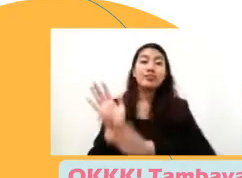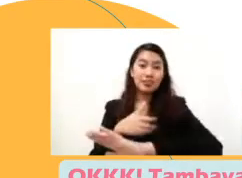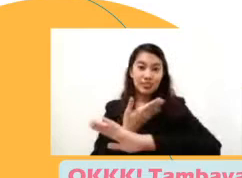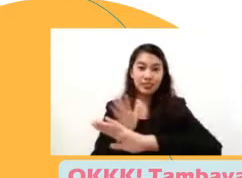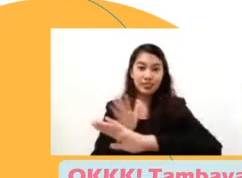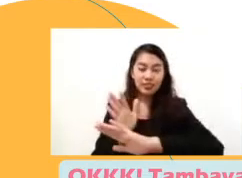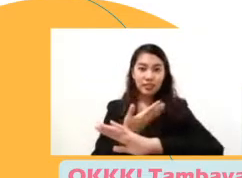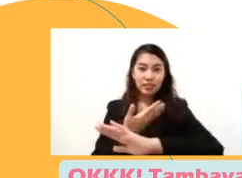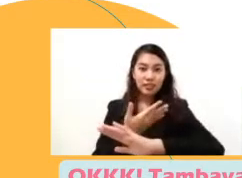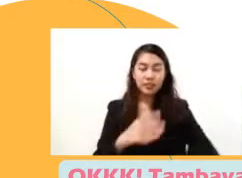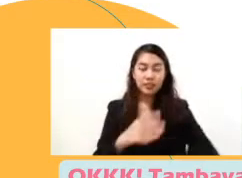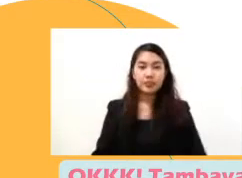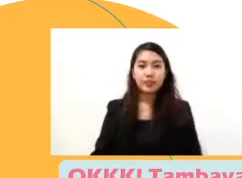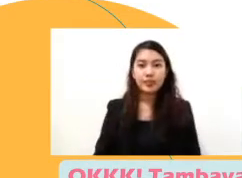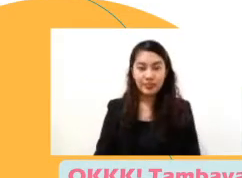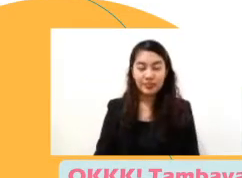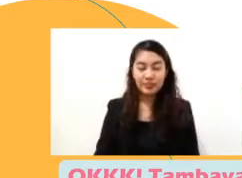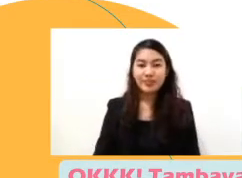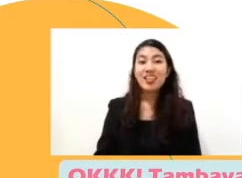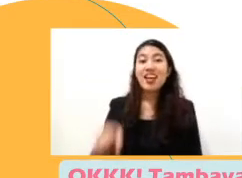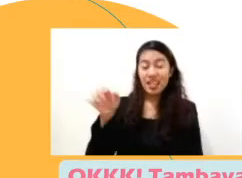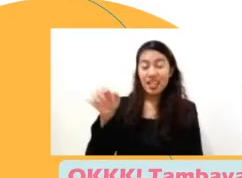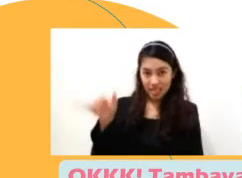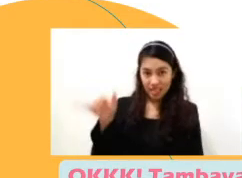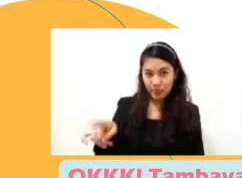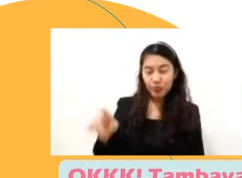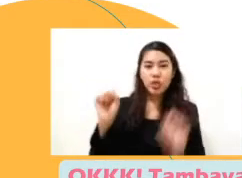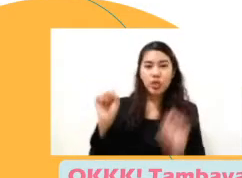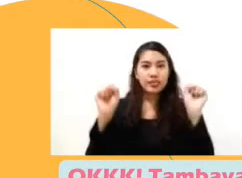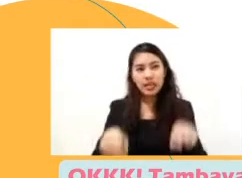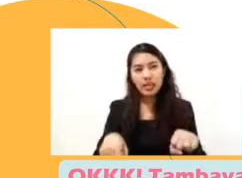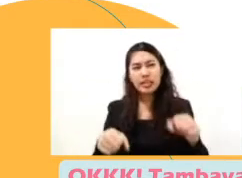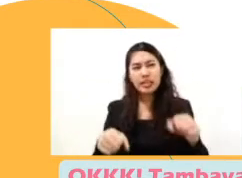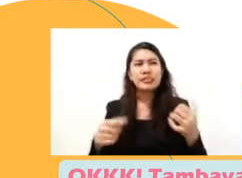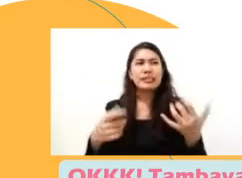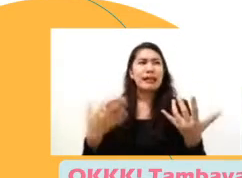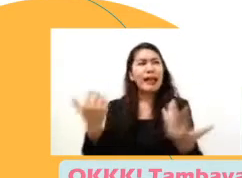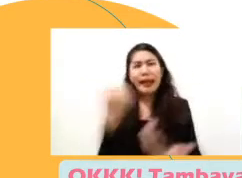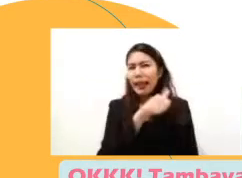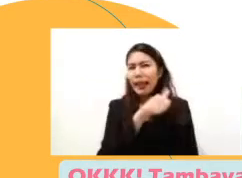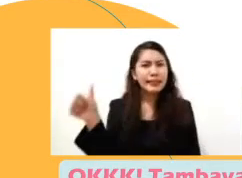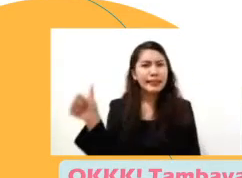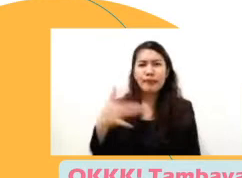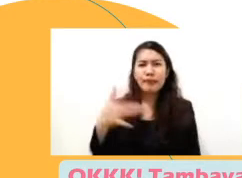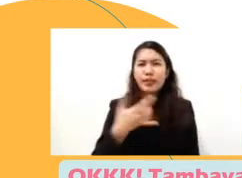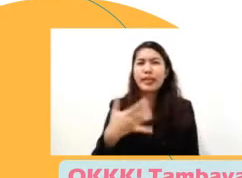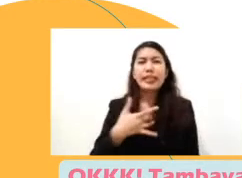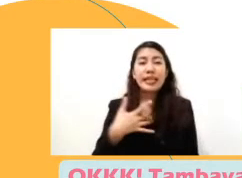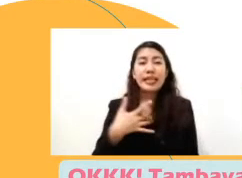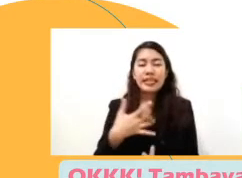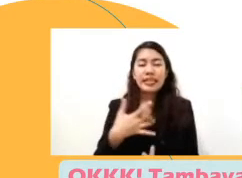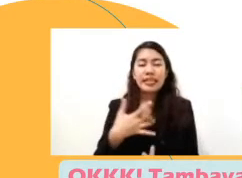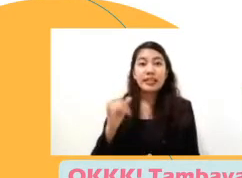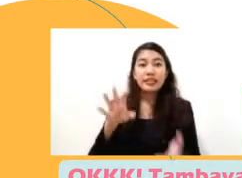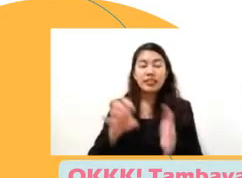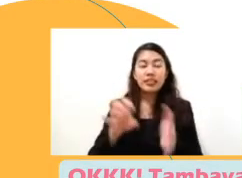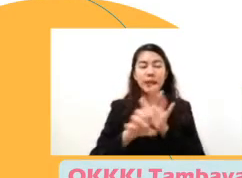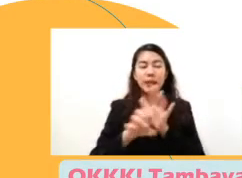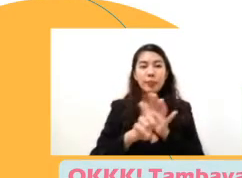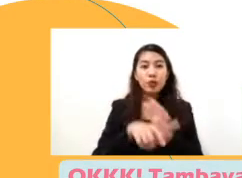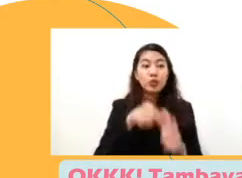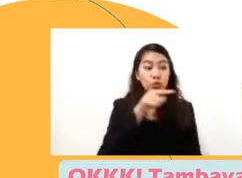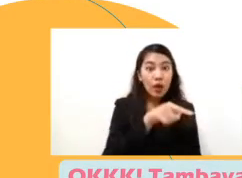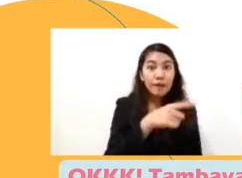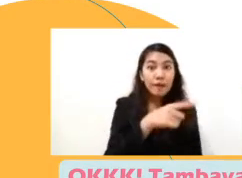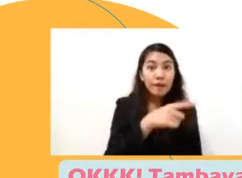video na bubuin ninyo. Pwedeng ano ba yung emosyon na nararamdaman ninyo pag nakakita kayo ng kulay na to. So